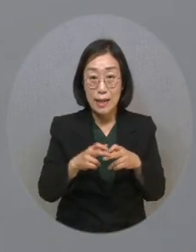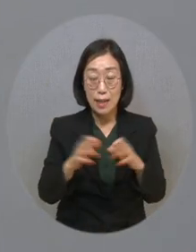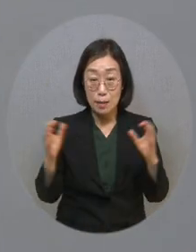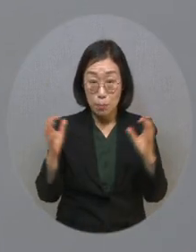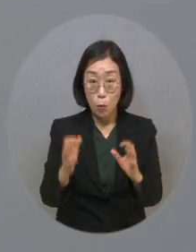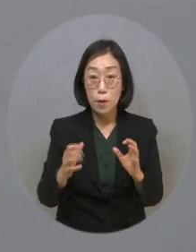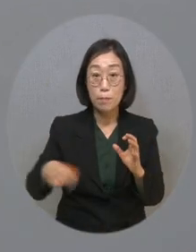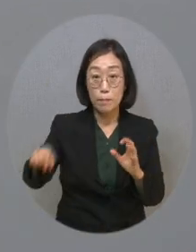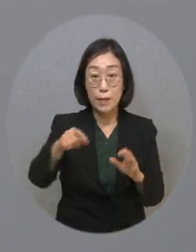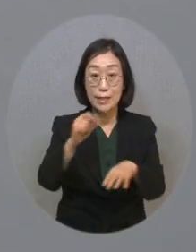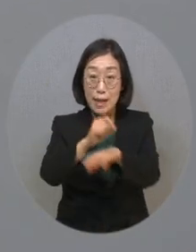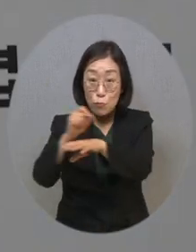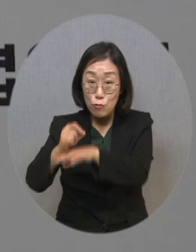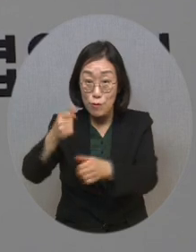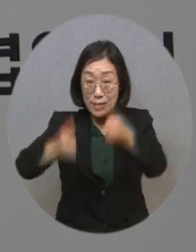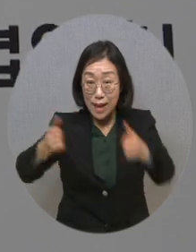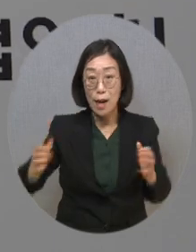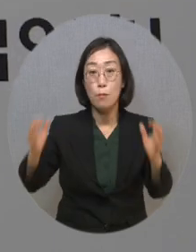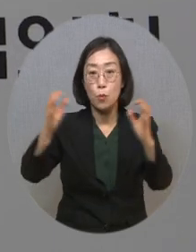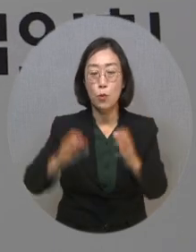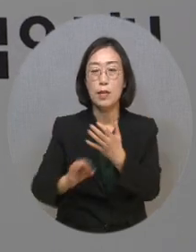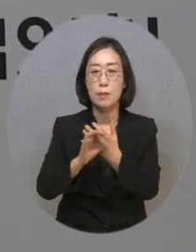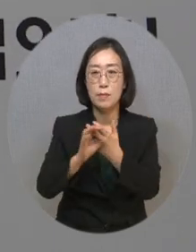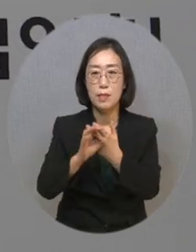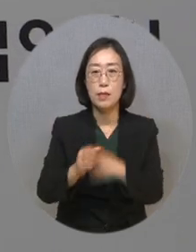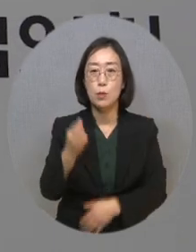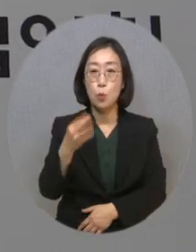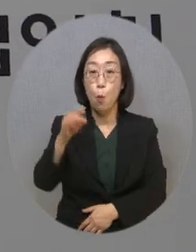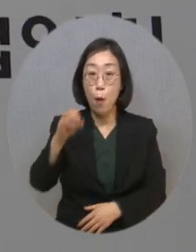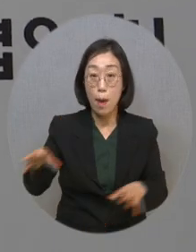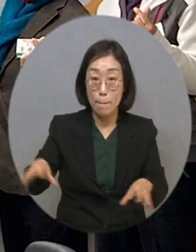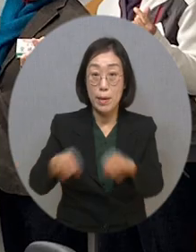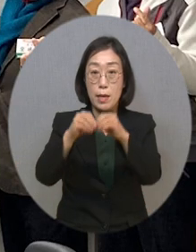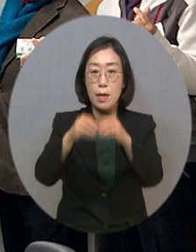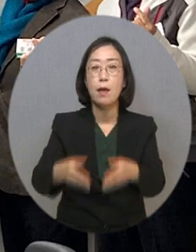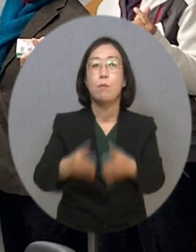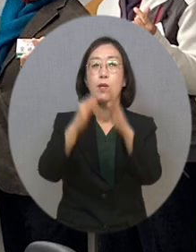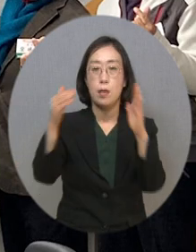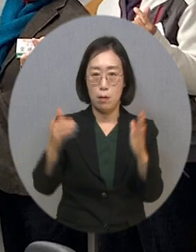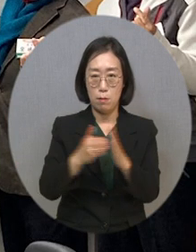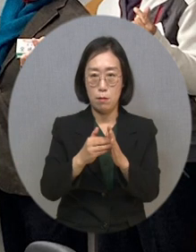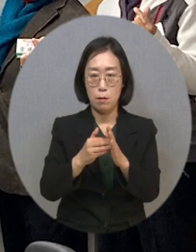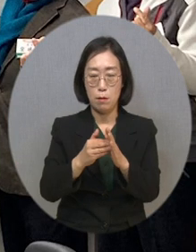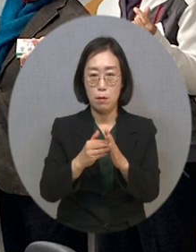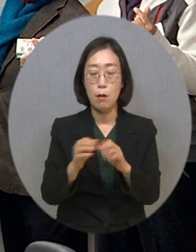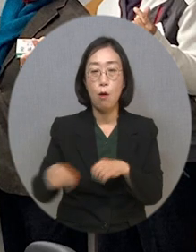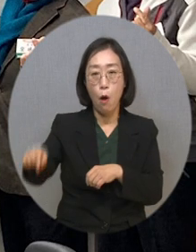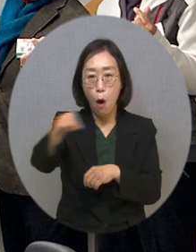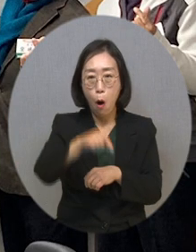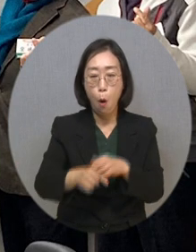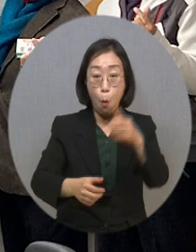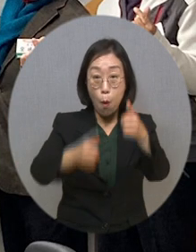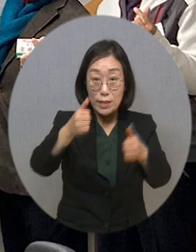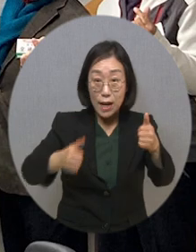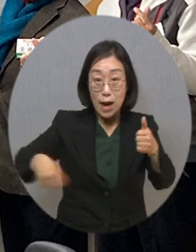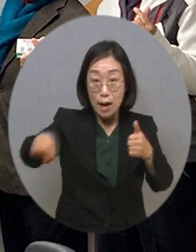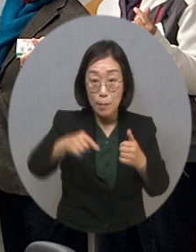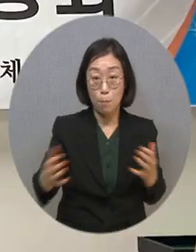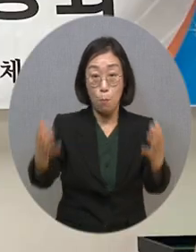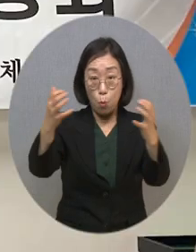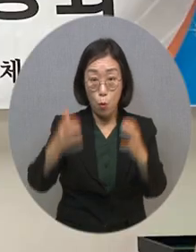장애인 체육회 사무국장 협의회가 임시 총회를 통해 설립되었습니다 국장 협의의 회장단으로 구성된 이번